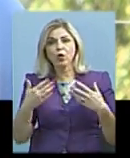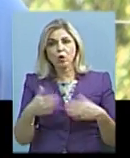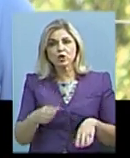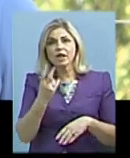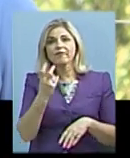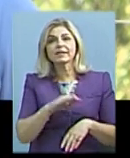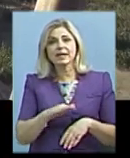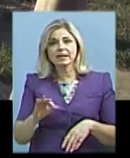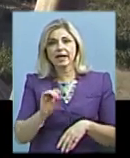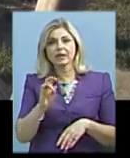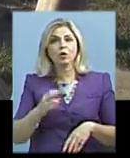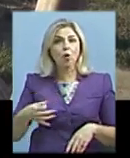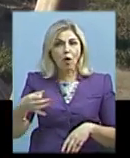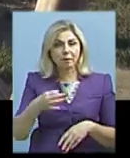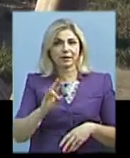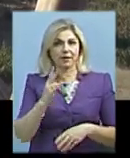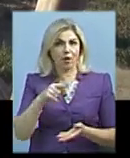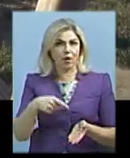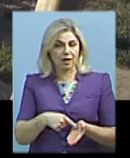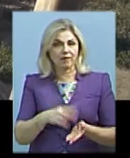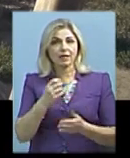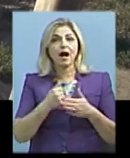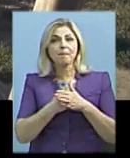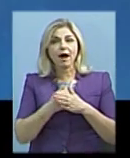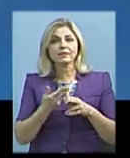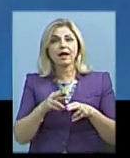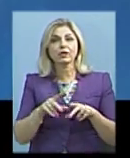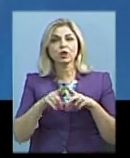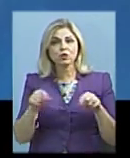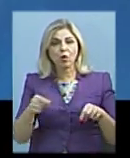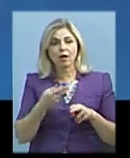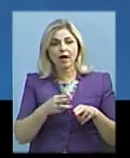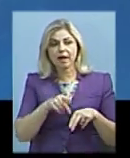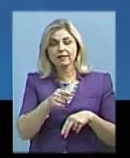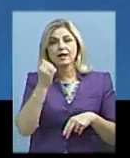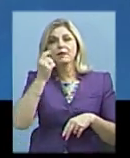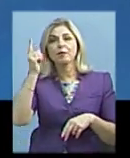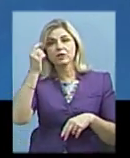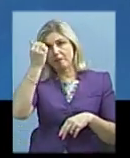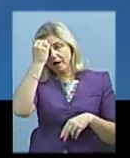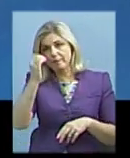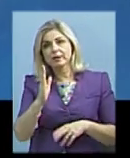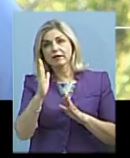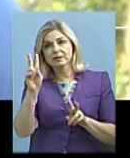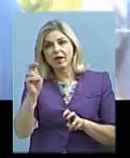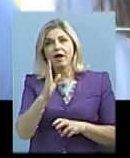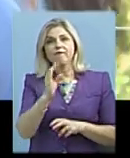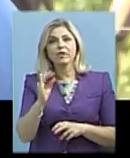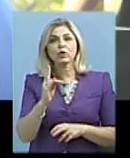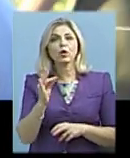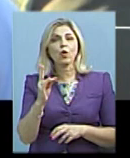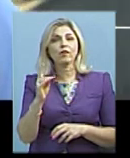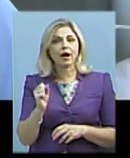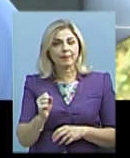міста Миколаєва. На сьогодні основною базою цієї школи став античний пам'ятник Вікторівка-1. Він відноситься до найбільш